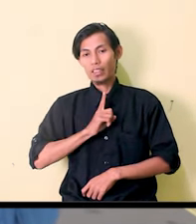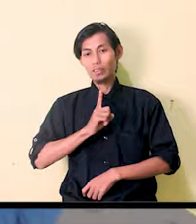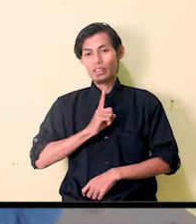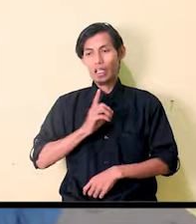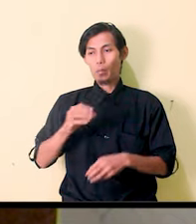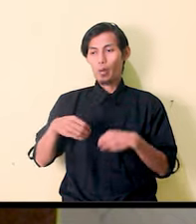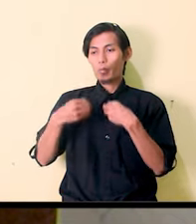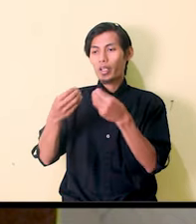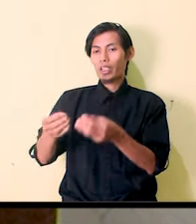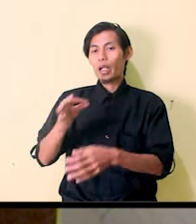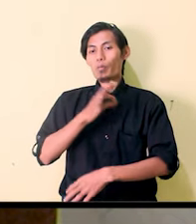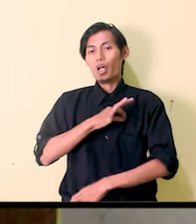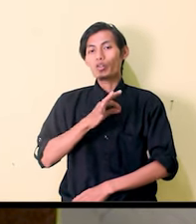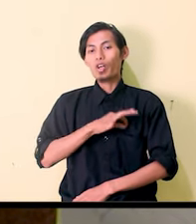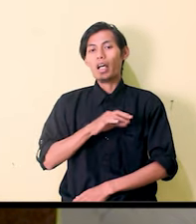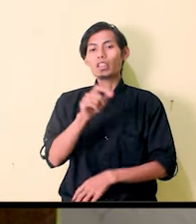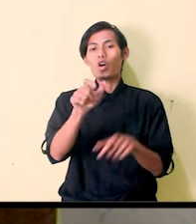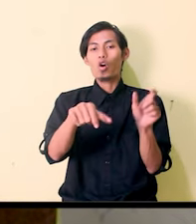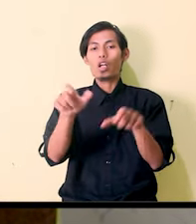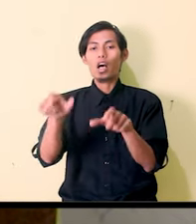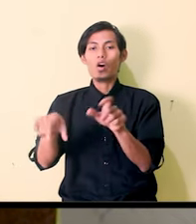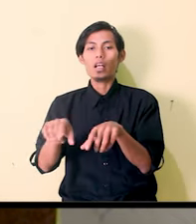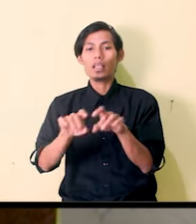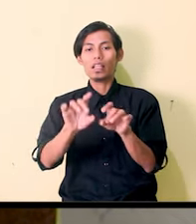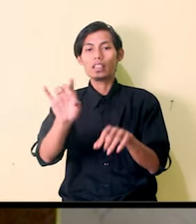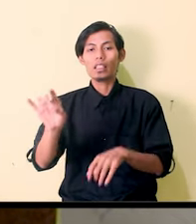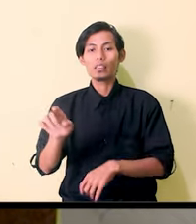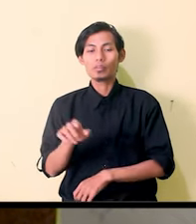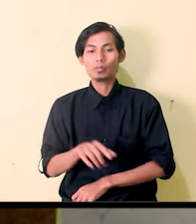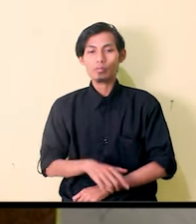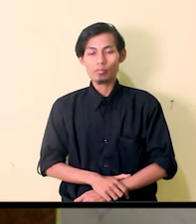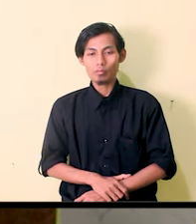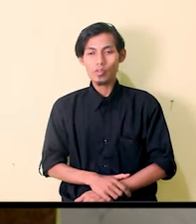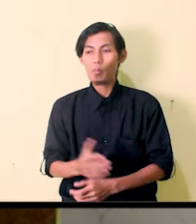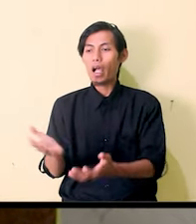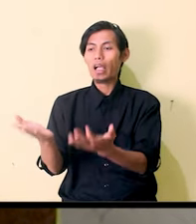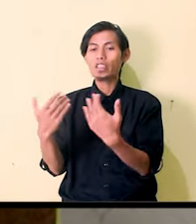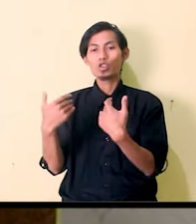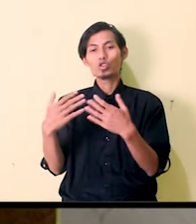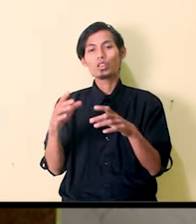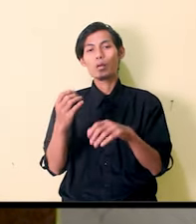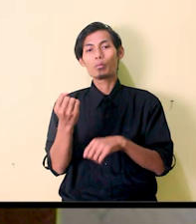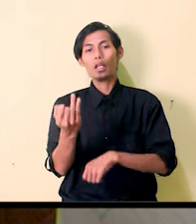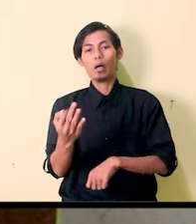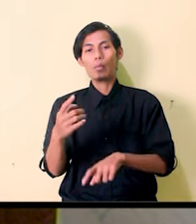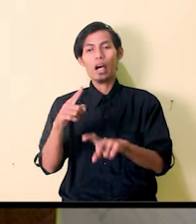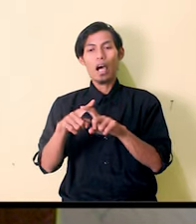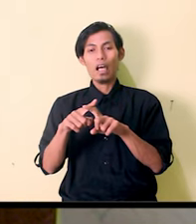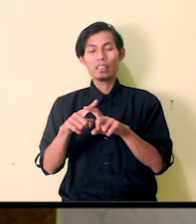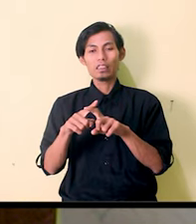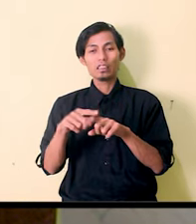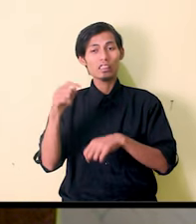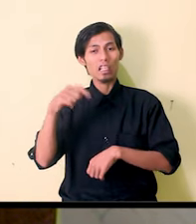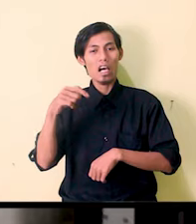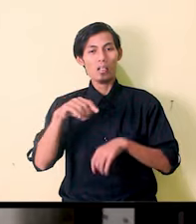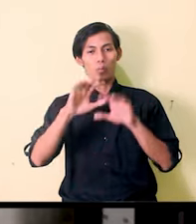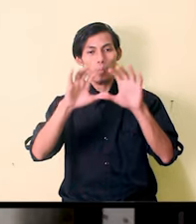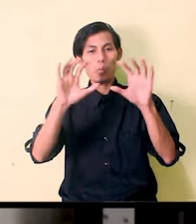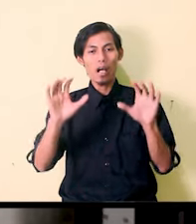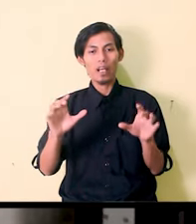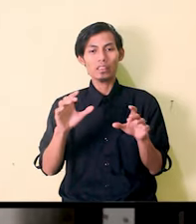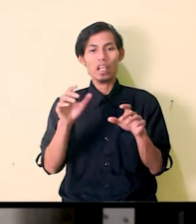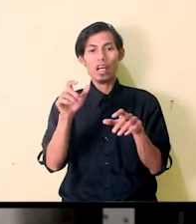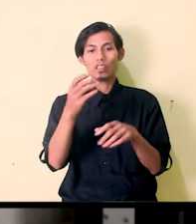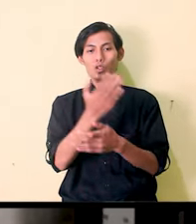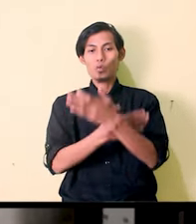lain mengajaknya udah berapa kali Mas sehingga banyak nih kdd sepertinya yang aktif di desa trebungan Nah kalau